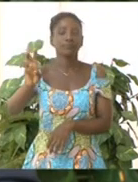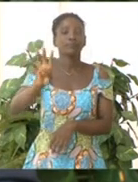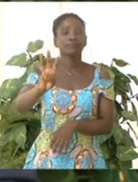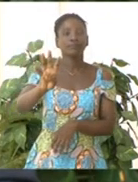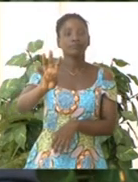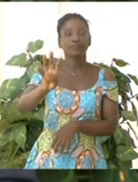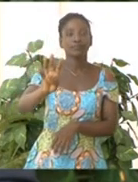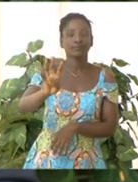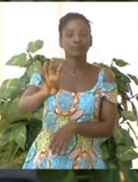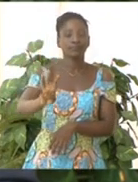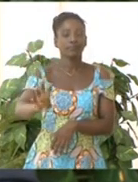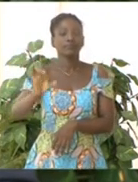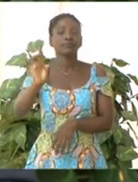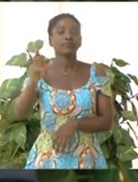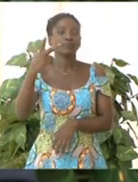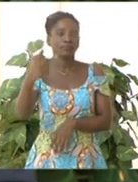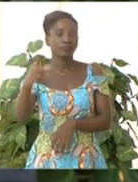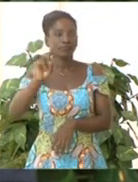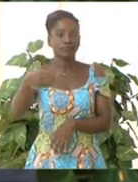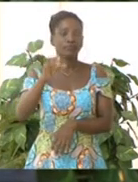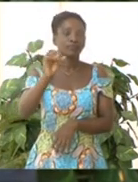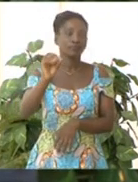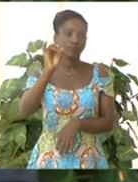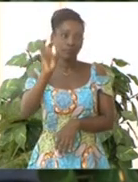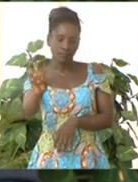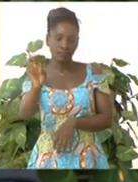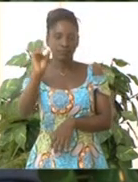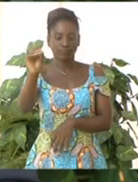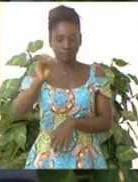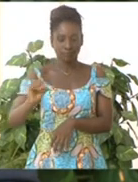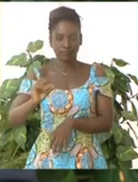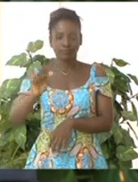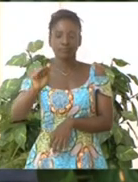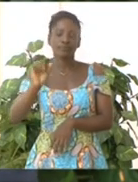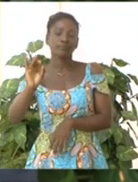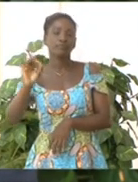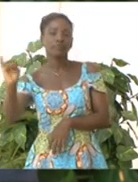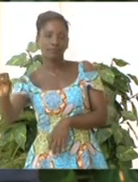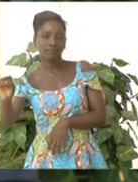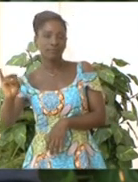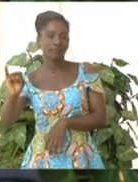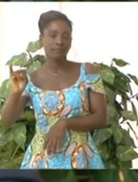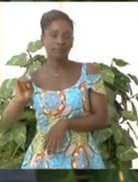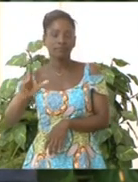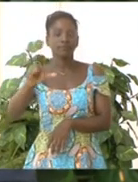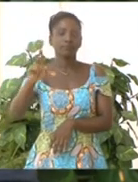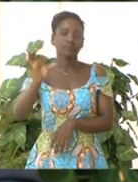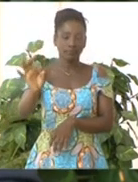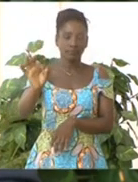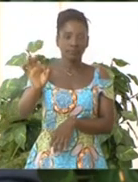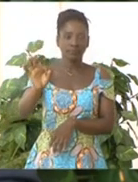soit 83 0 6% affi n'guessan pascal 29